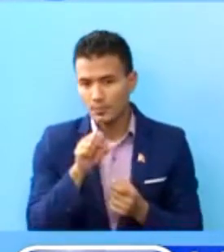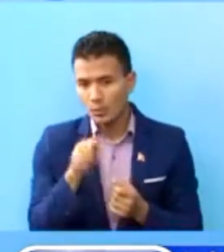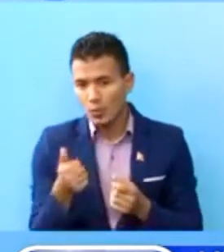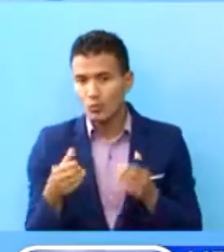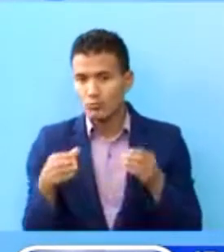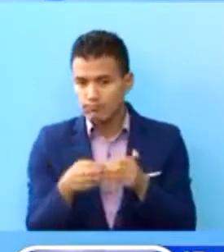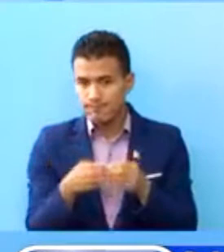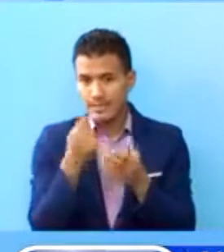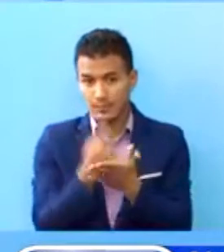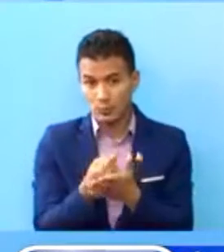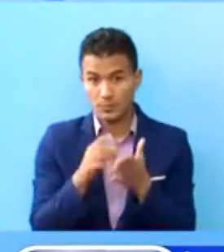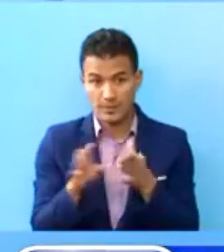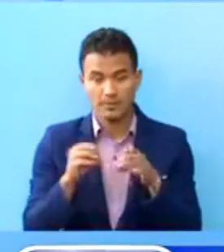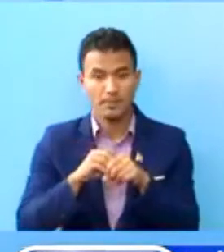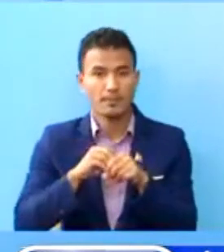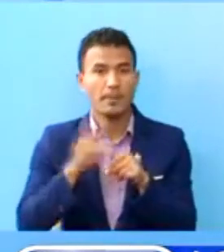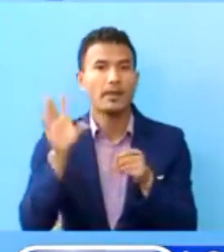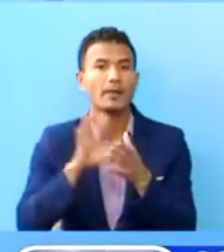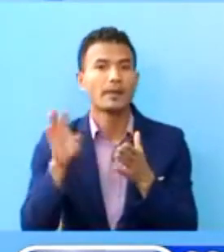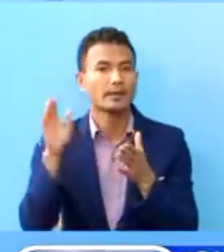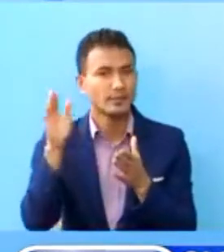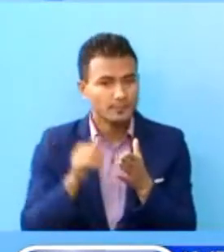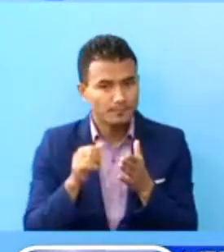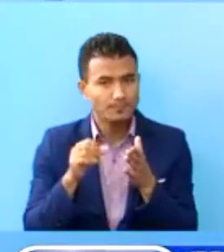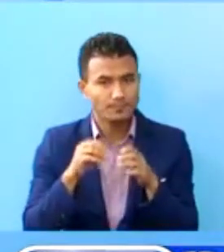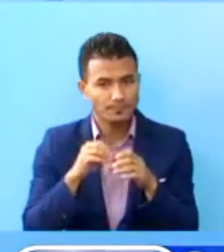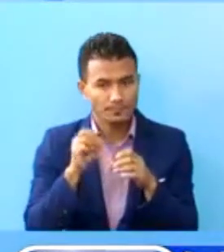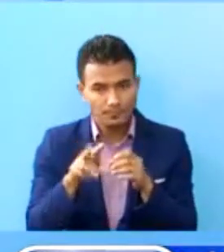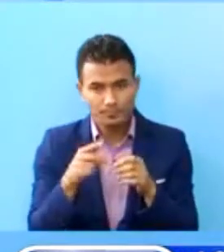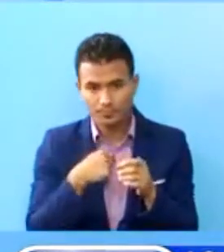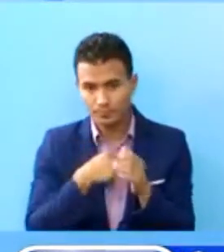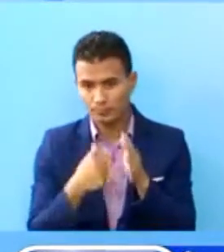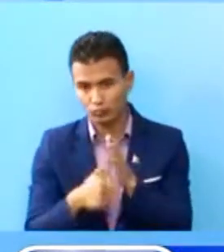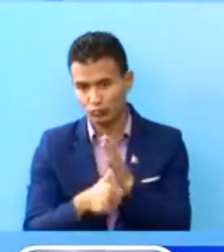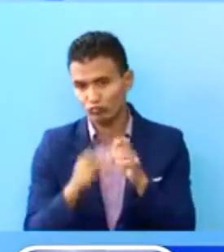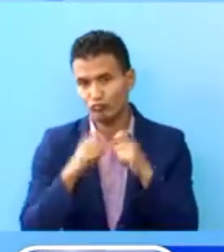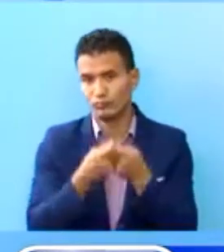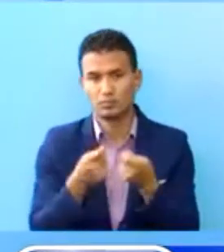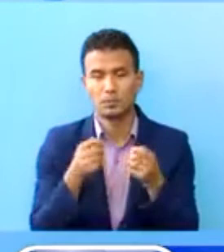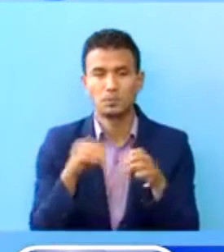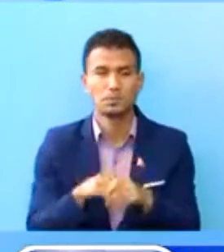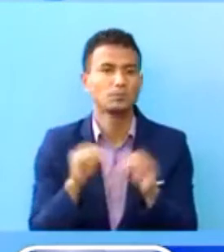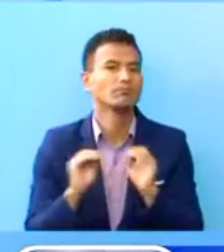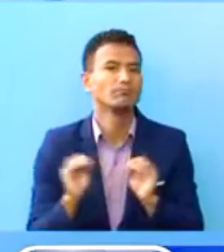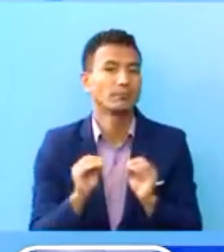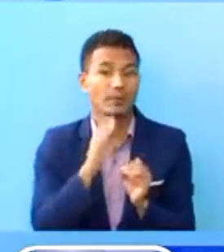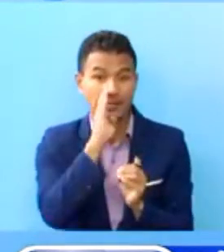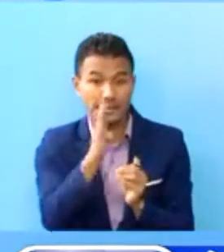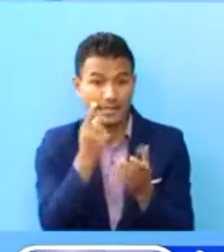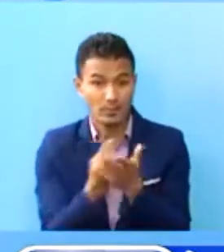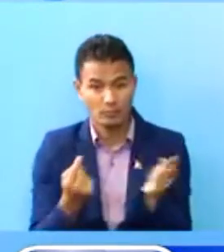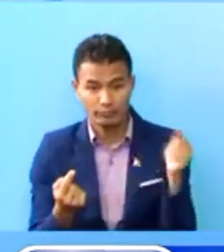समूह कस्तो छ भने काठमाडौँबाट बाहिरबाट आउने तर हाम्रो ट्रेकिङको दायरामा नपरेका, उहाँहरू सिधै